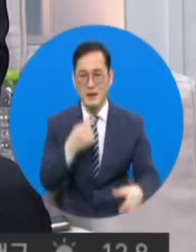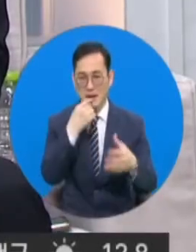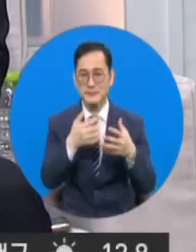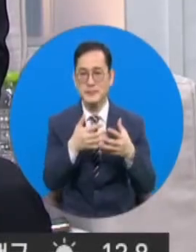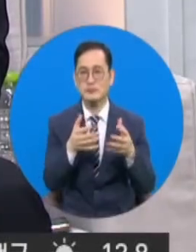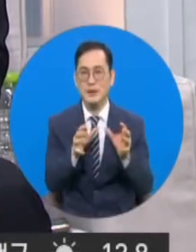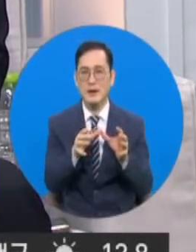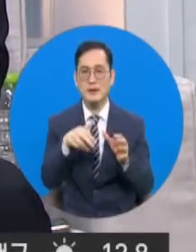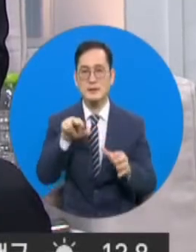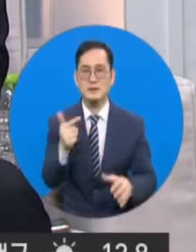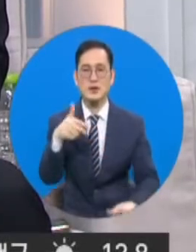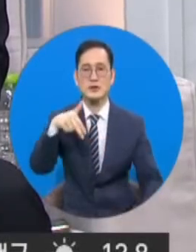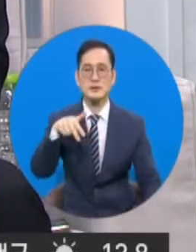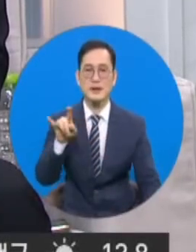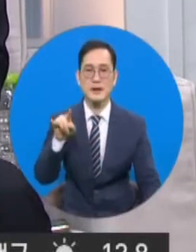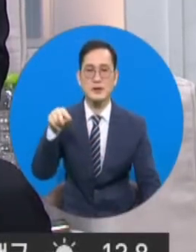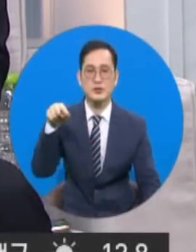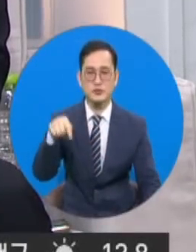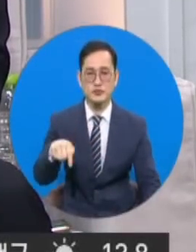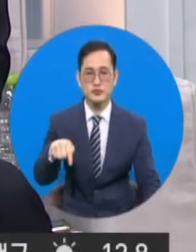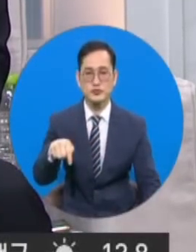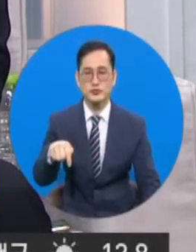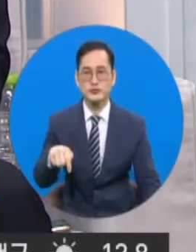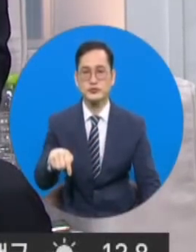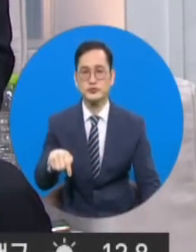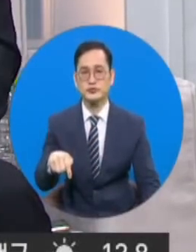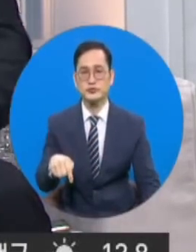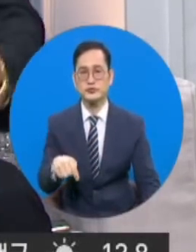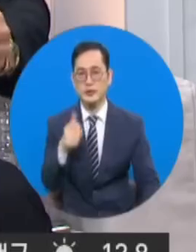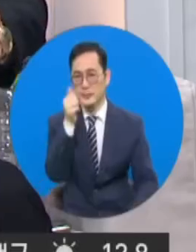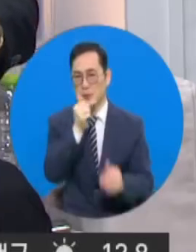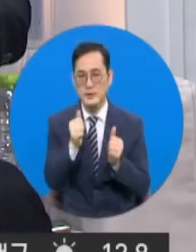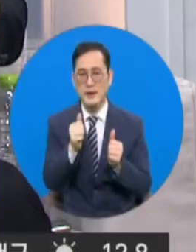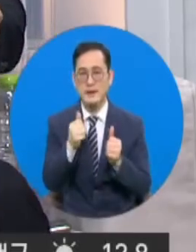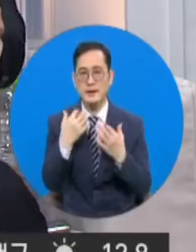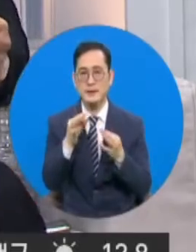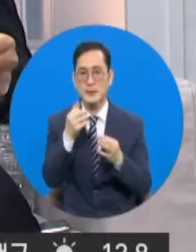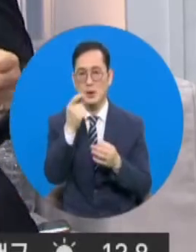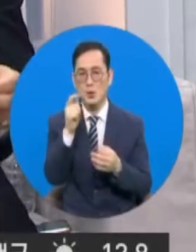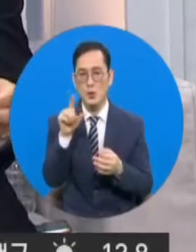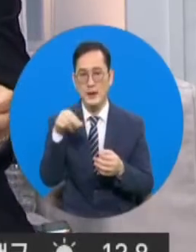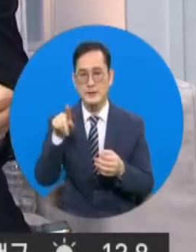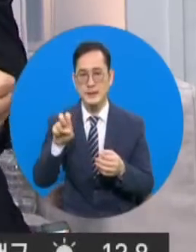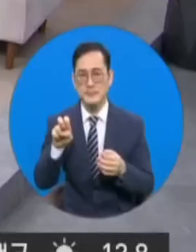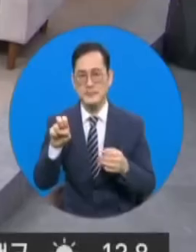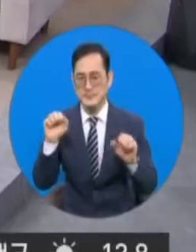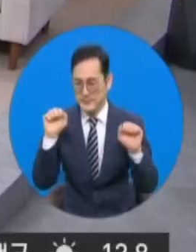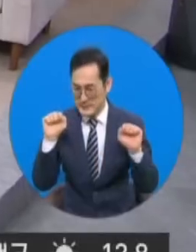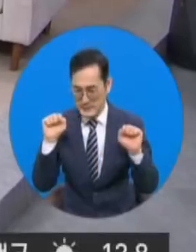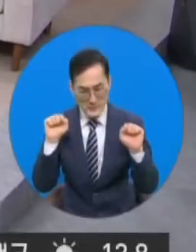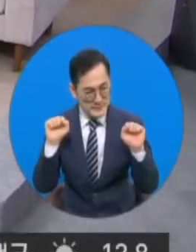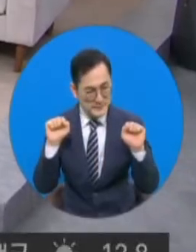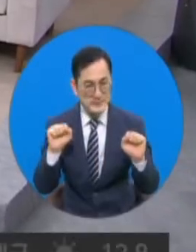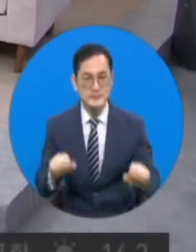민주당의 재선 의원 전재수 의원 검사 출신의 김광선 변호사 나오셨습니다 어서 오세요